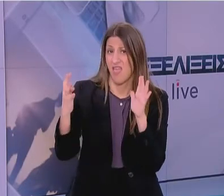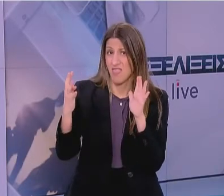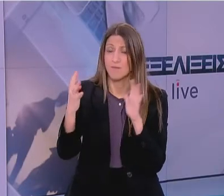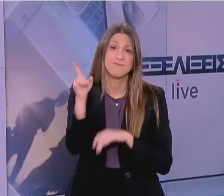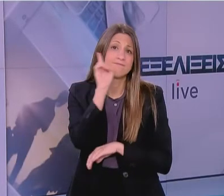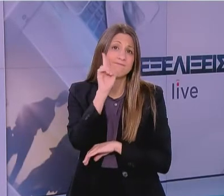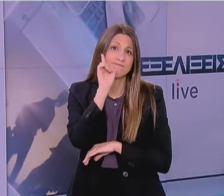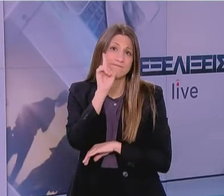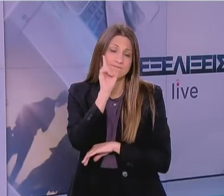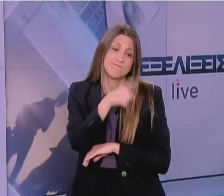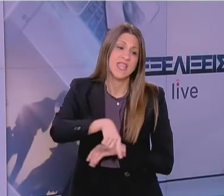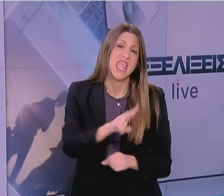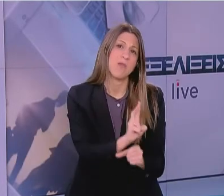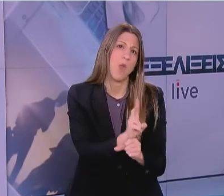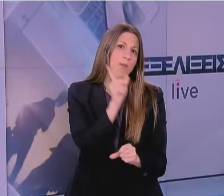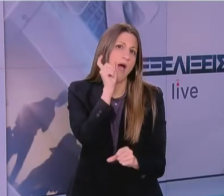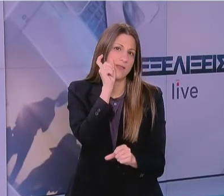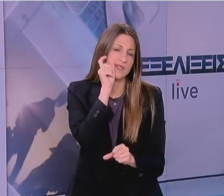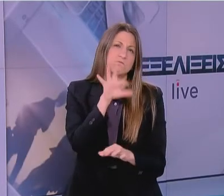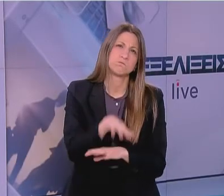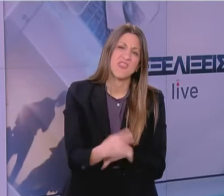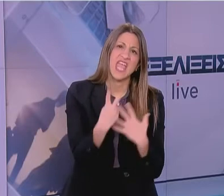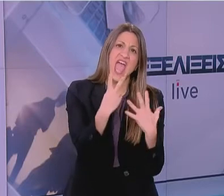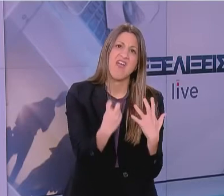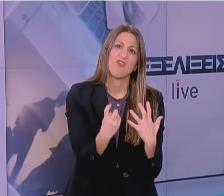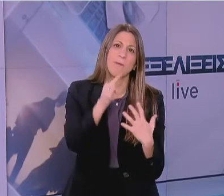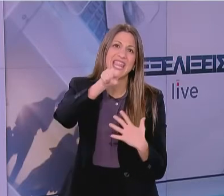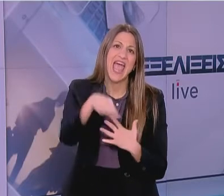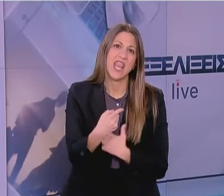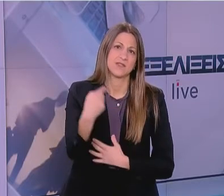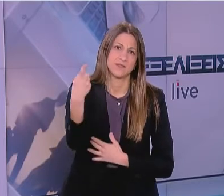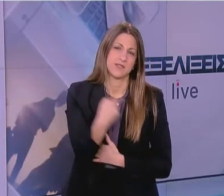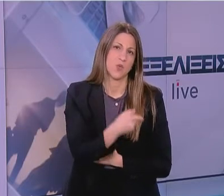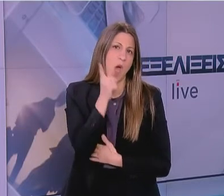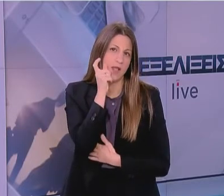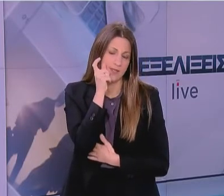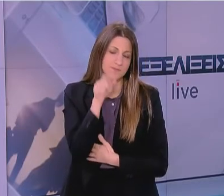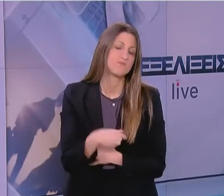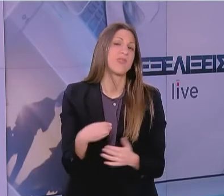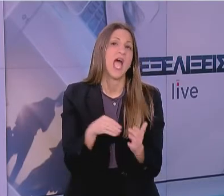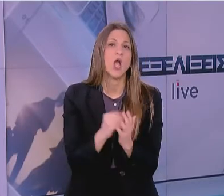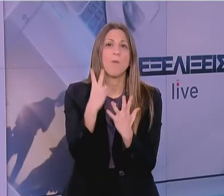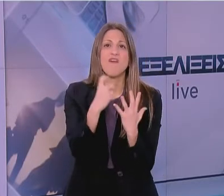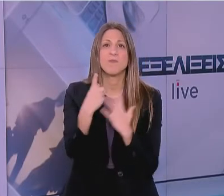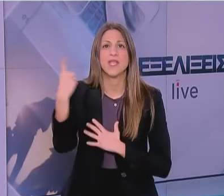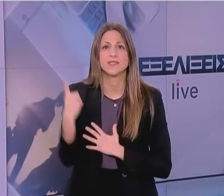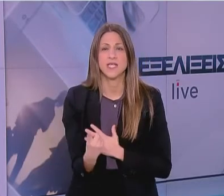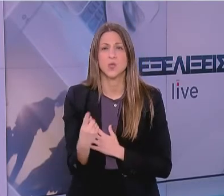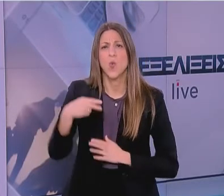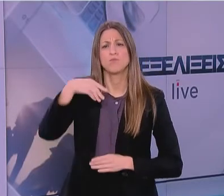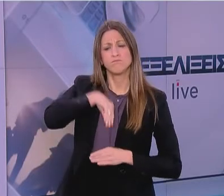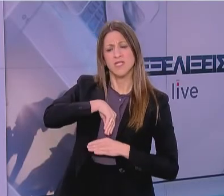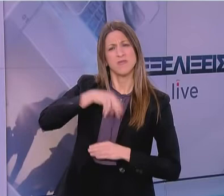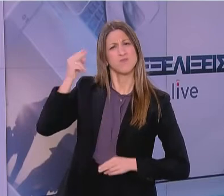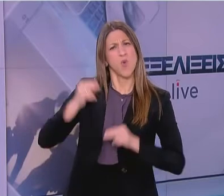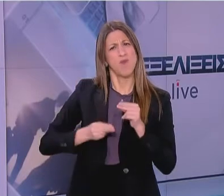είναι γυναίκες και οι υπόλοιποι άνδρες, δηλαδή περίπου το 79% είναι άνδρες. Το 71% έχει υποκείμενο νόσημα